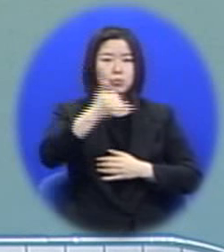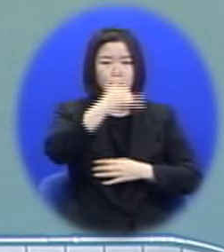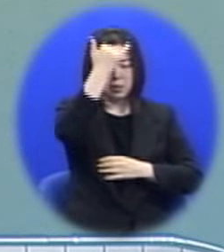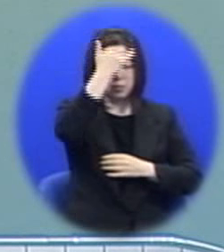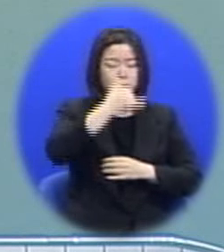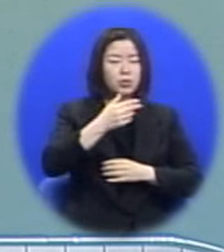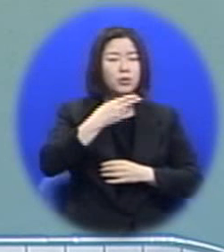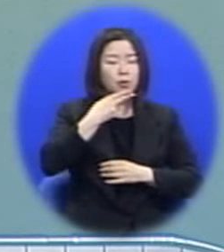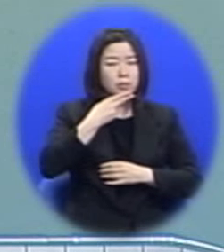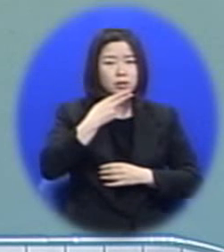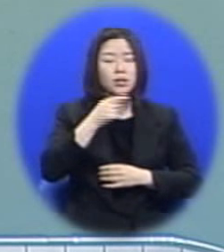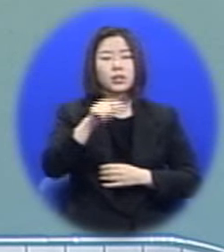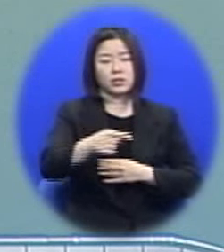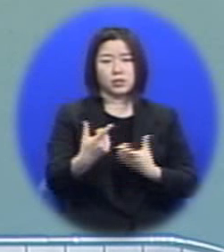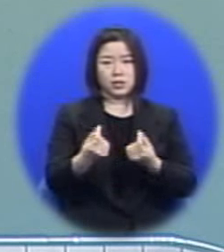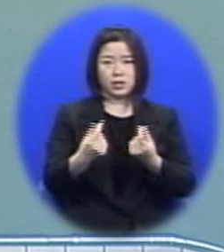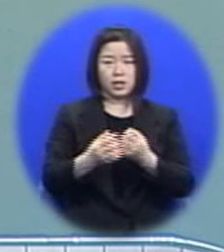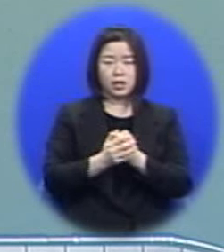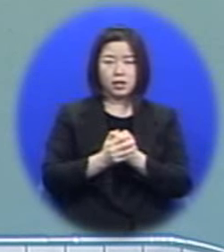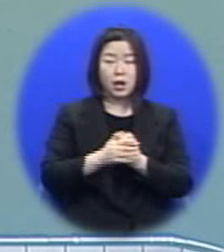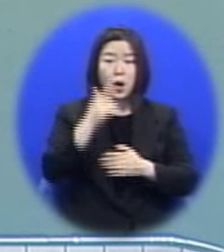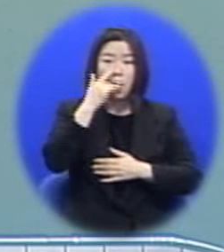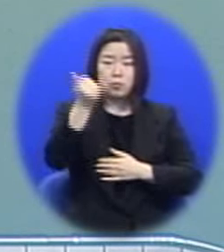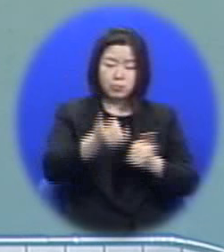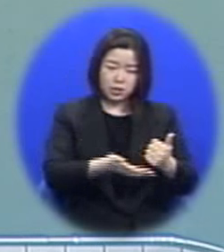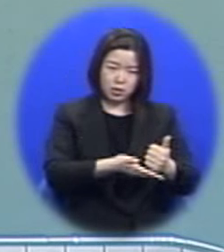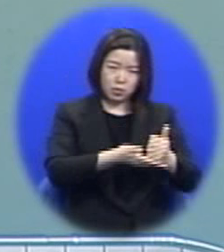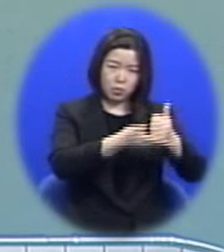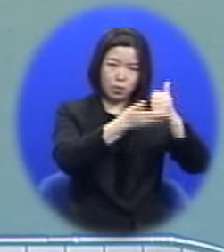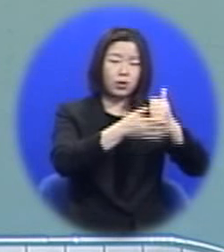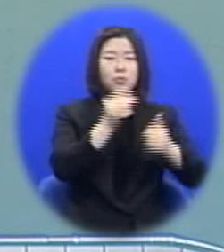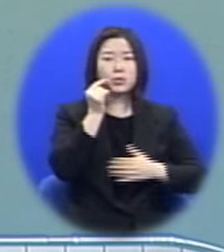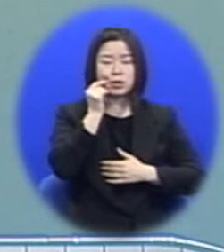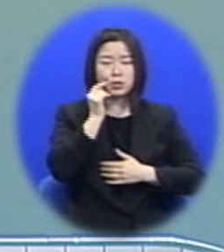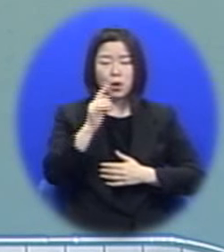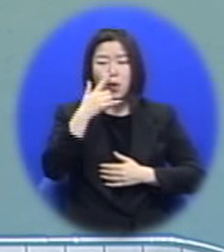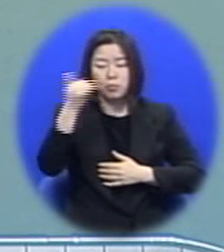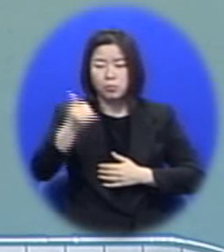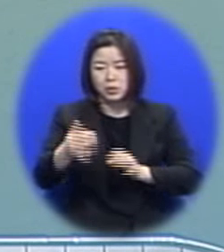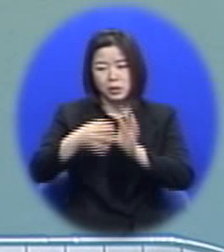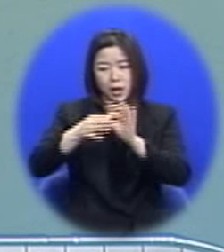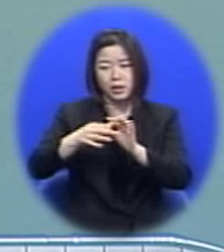여러분, 부모님을 공경하지 못하면서, 부모님과의 관계가 뭐가 문제가 있으면서